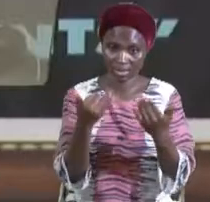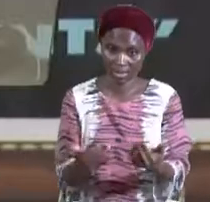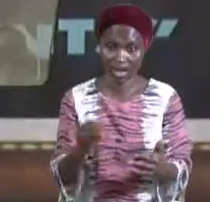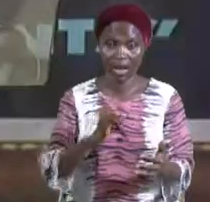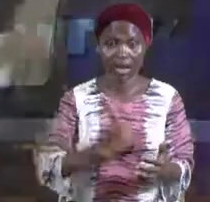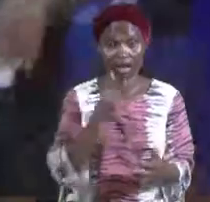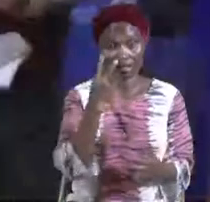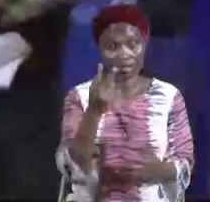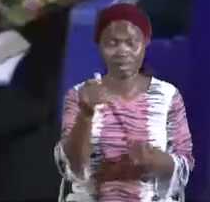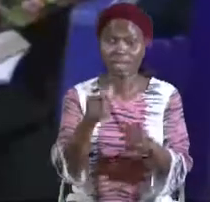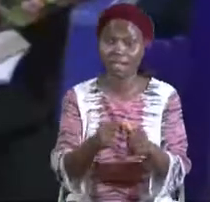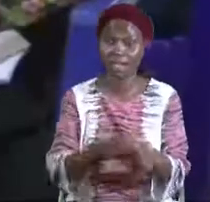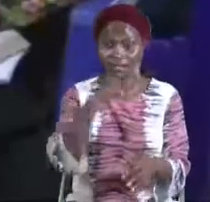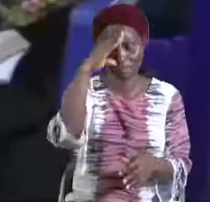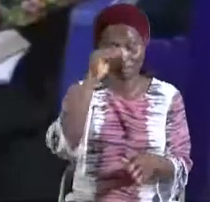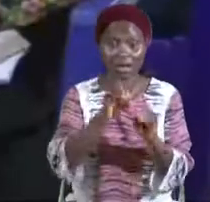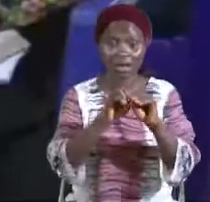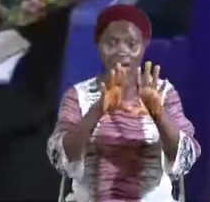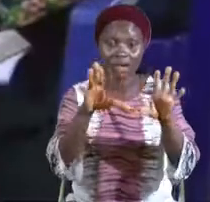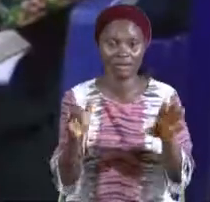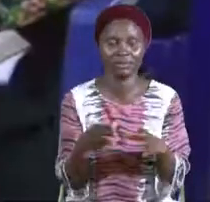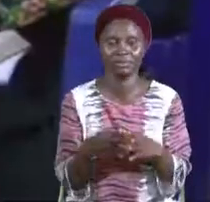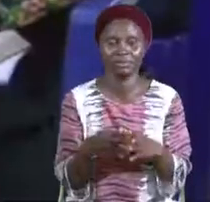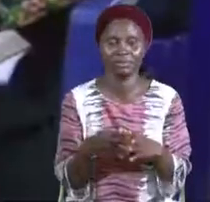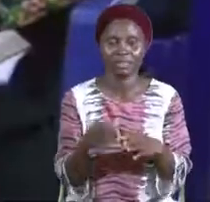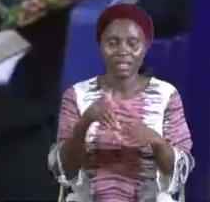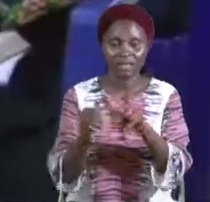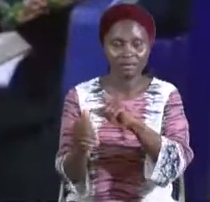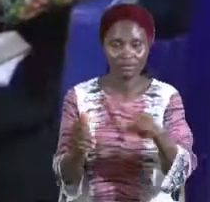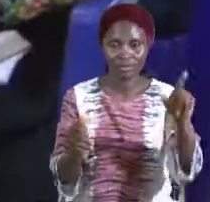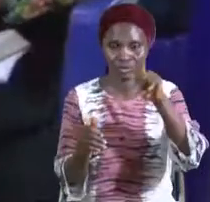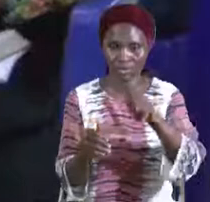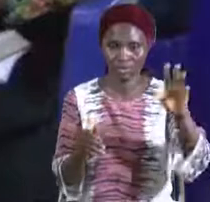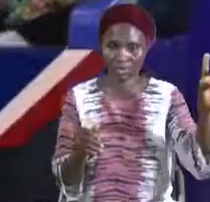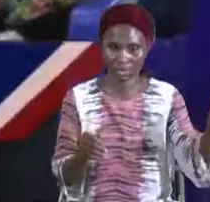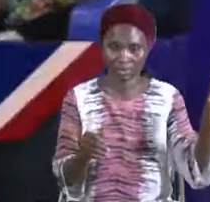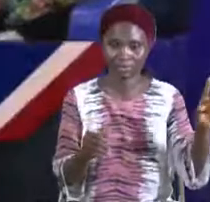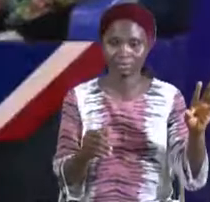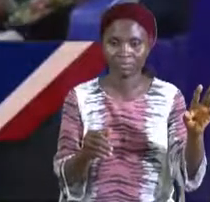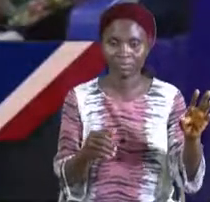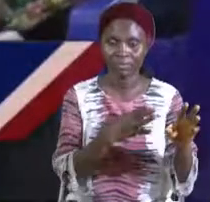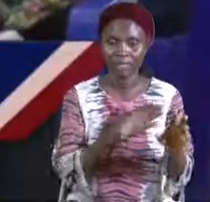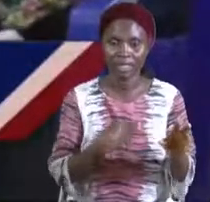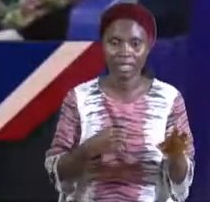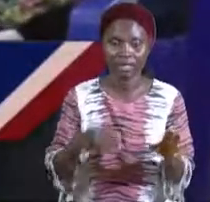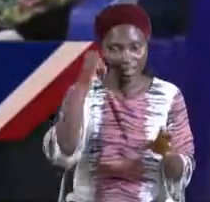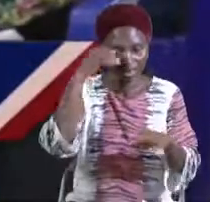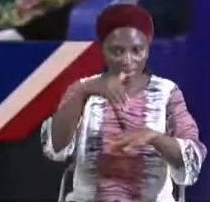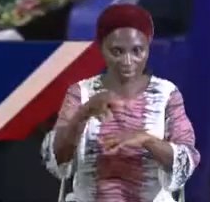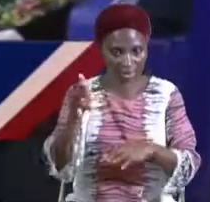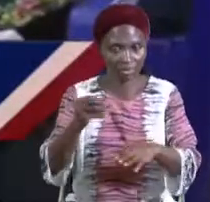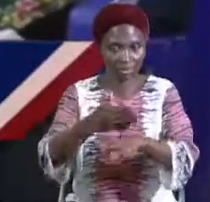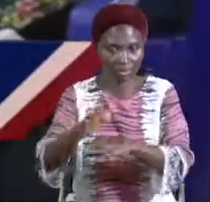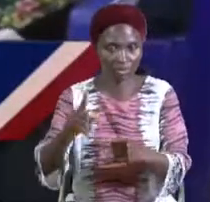vois tout distinctement. Verset 26. Alors Jésus le renvoya dans sa maison